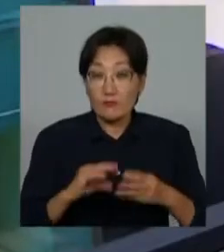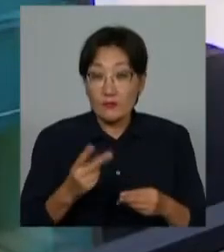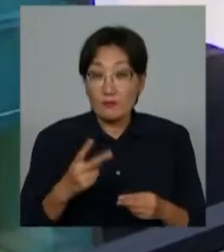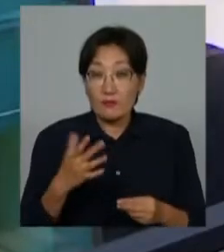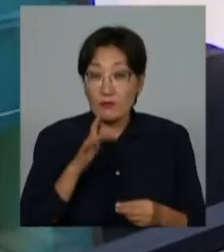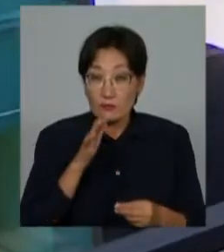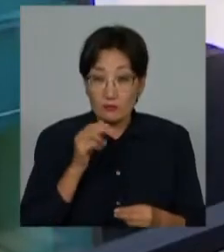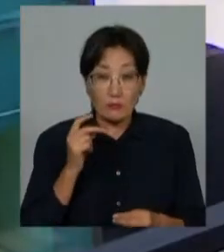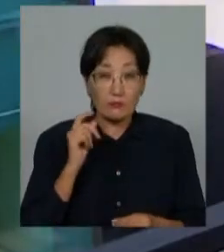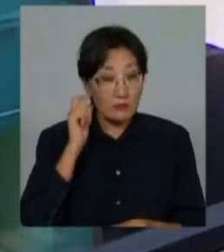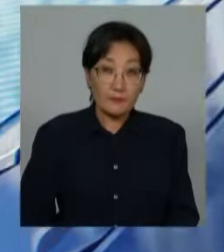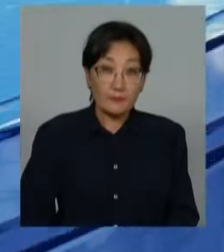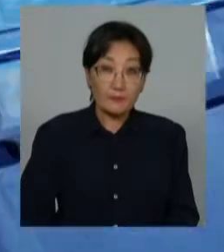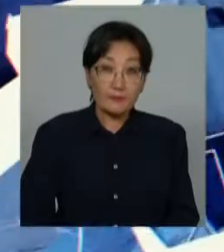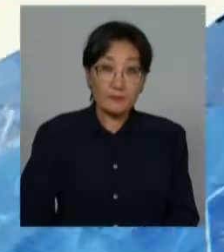52 года.